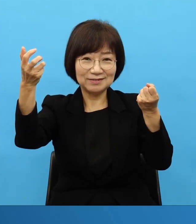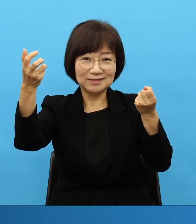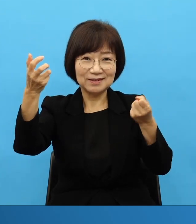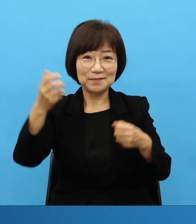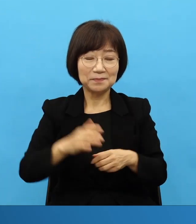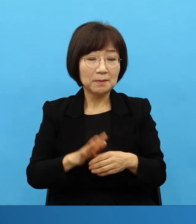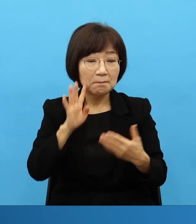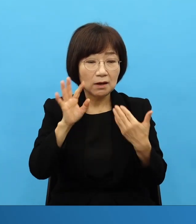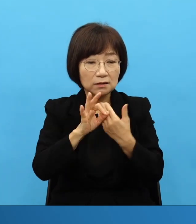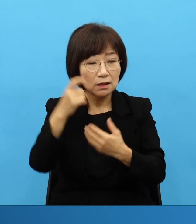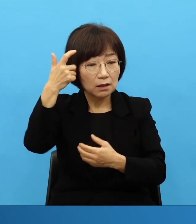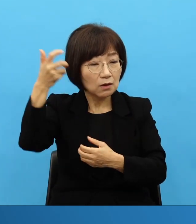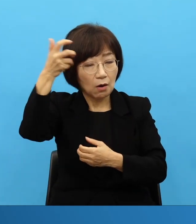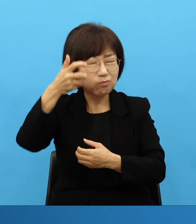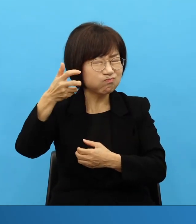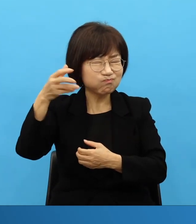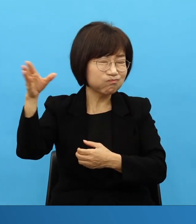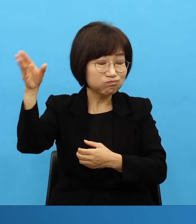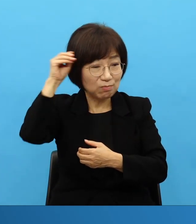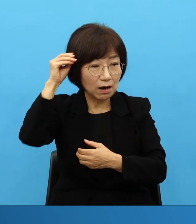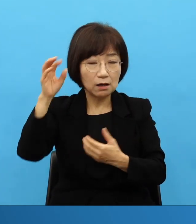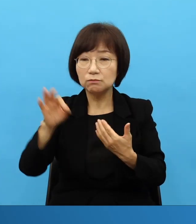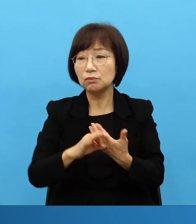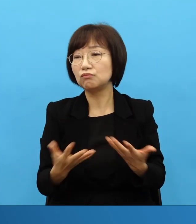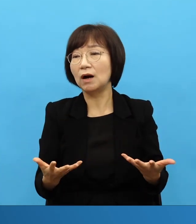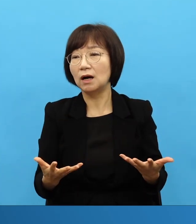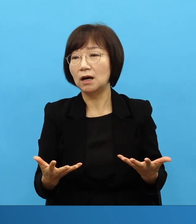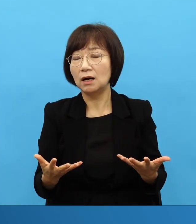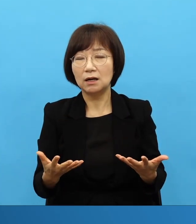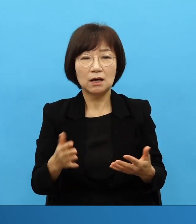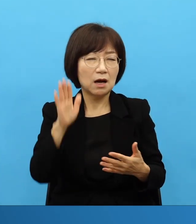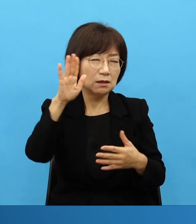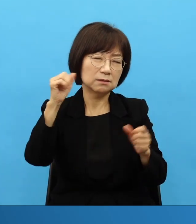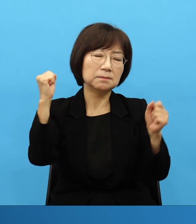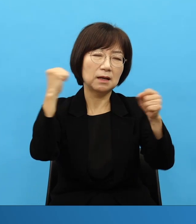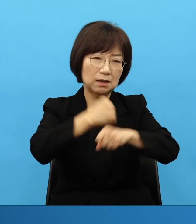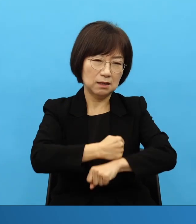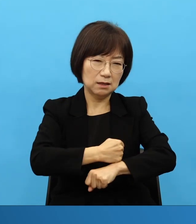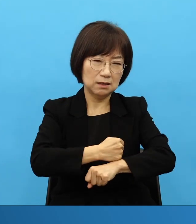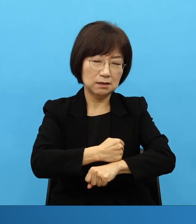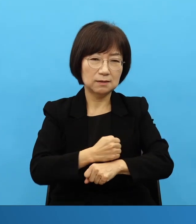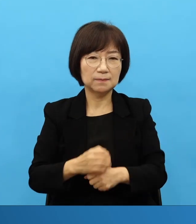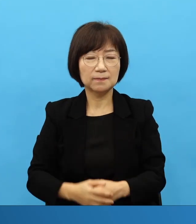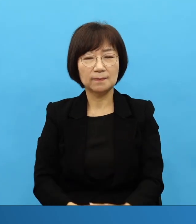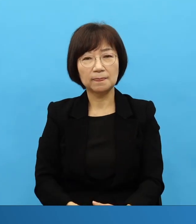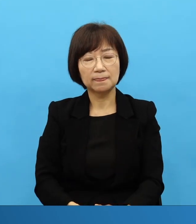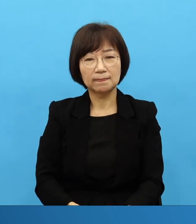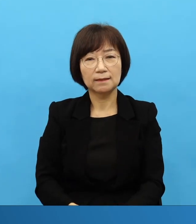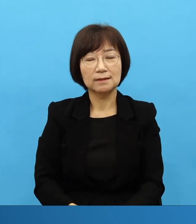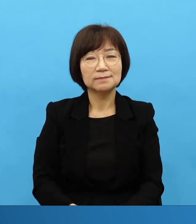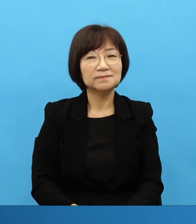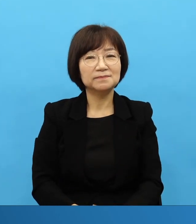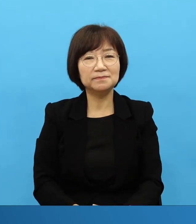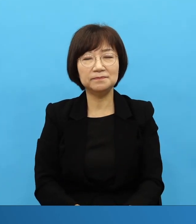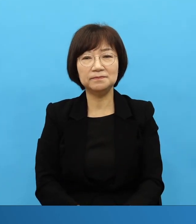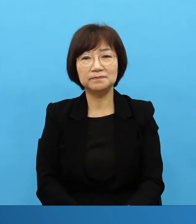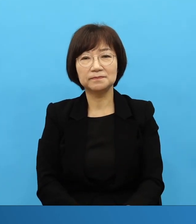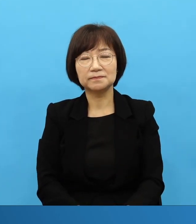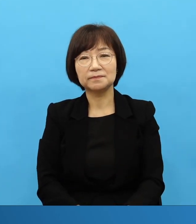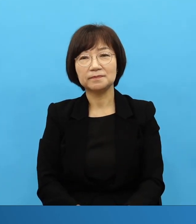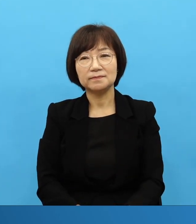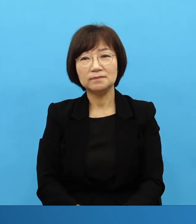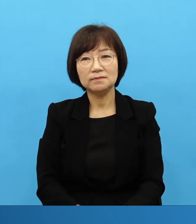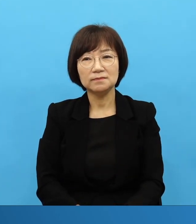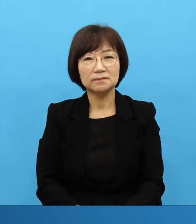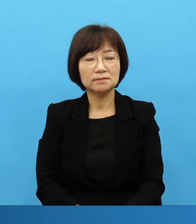단계 될 수가 없죠. No, this has to take place first 언제 in order 망할지 for the 몰라요. next thing to take 그런데 place. 이게 되어 있으면 언제 역사할지 그건 아무도 모르요. And when this takes place, we don't even know when